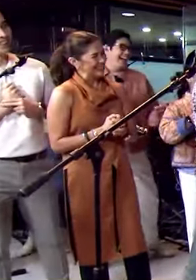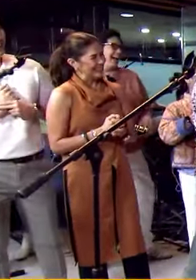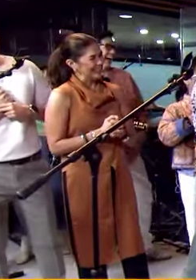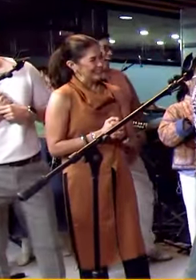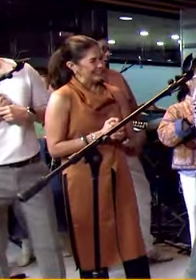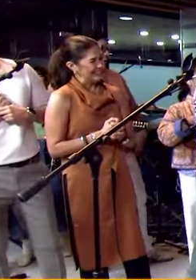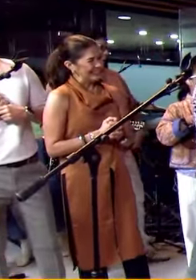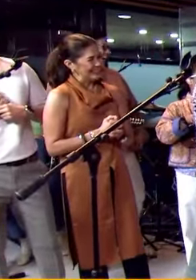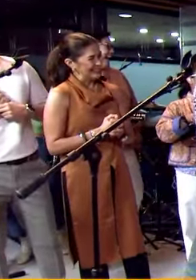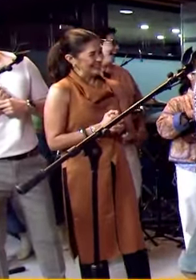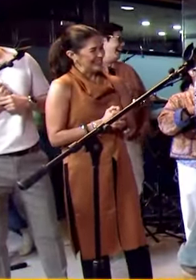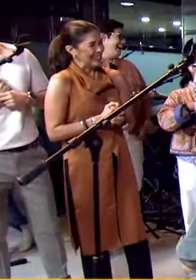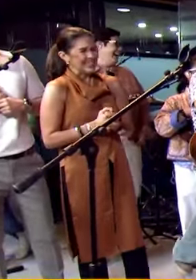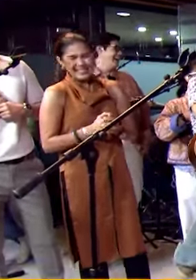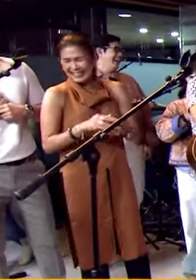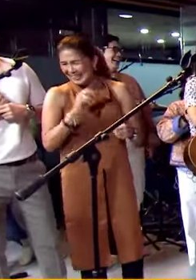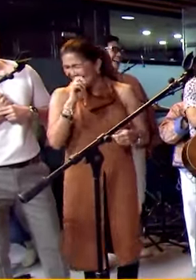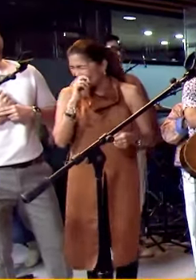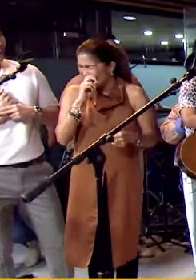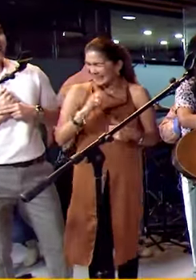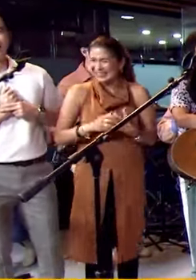Naiwan ko pa sa bahay,